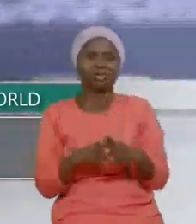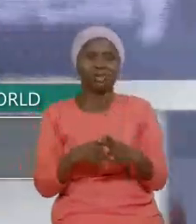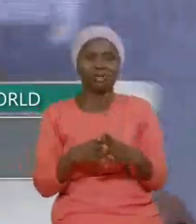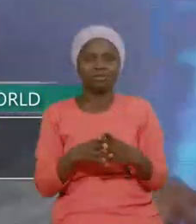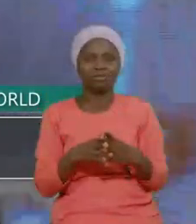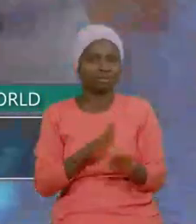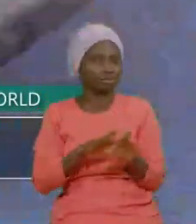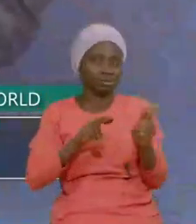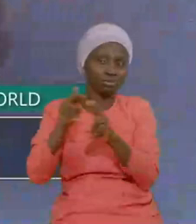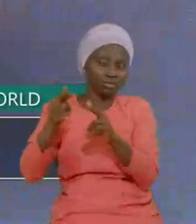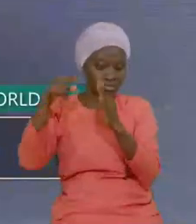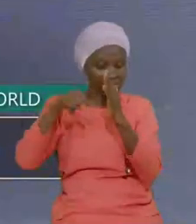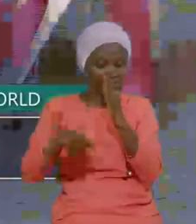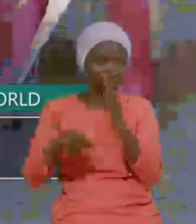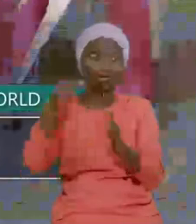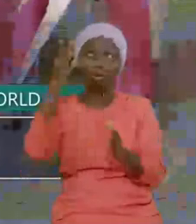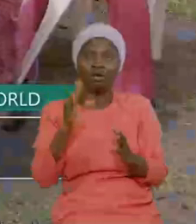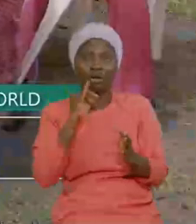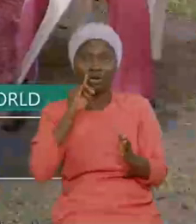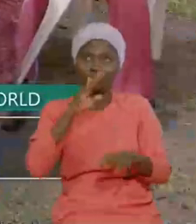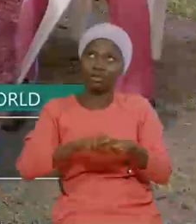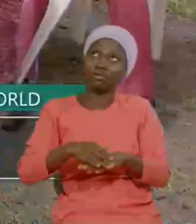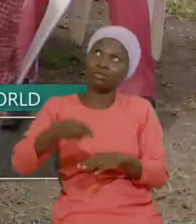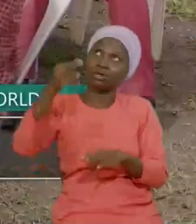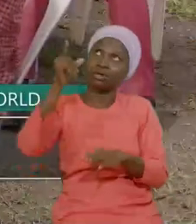Ne regarde pas derrière, Dieu est devant.